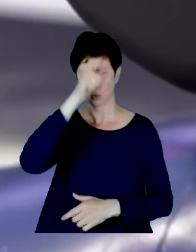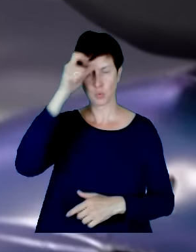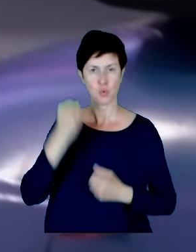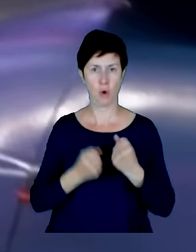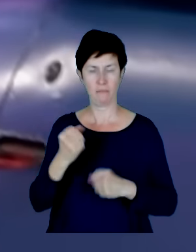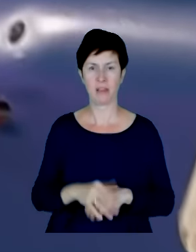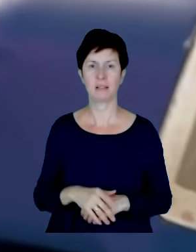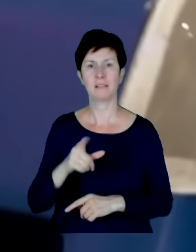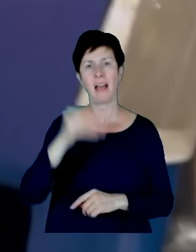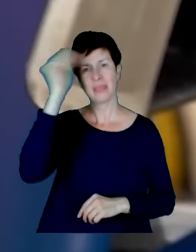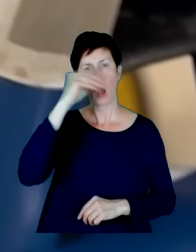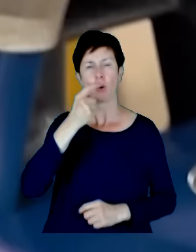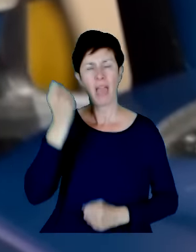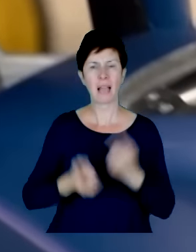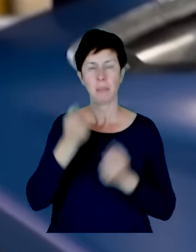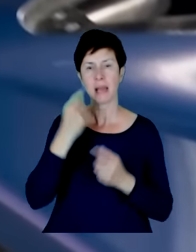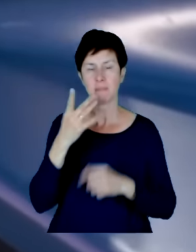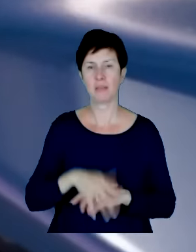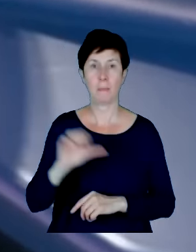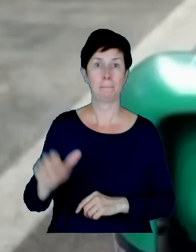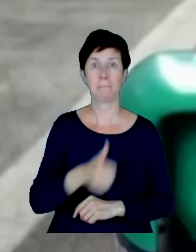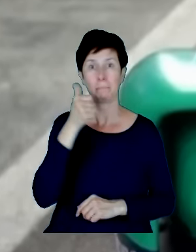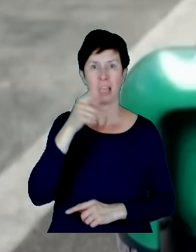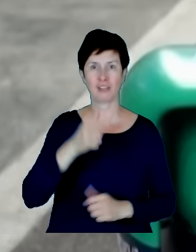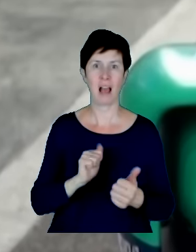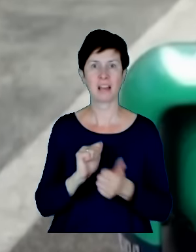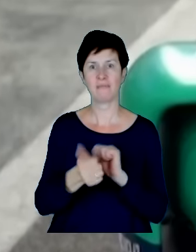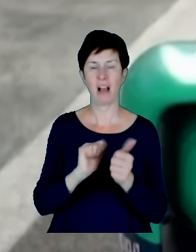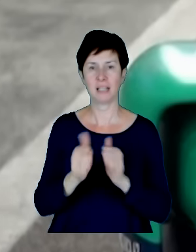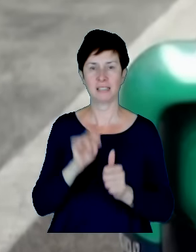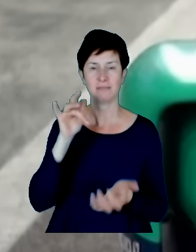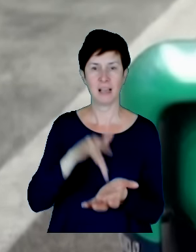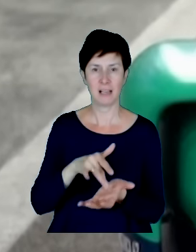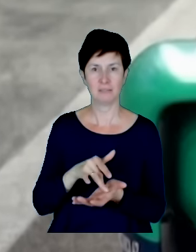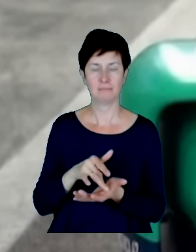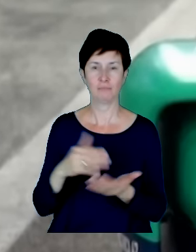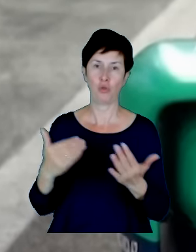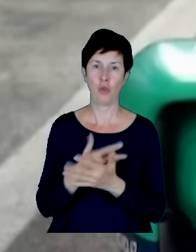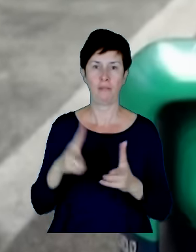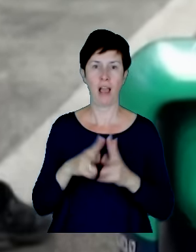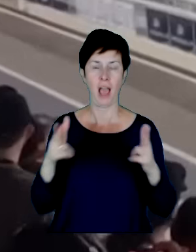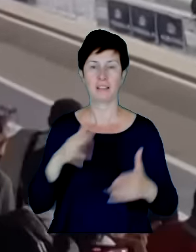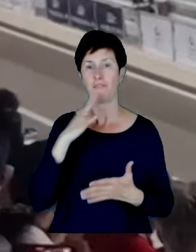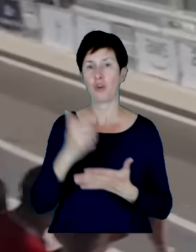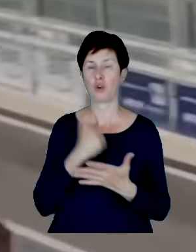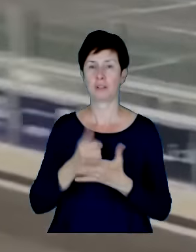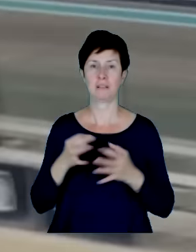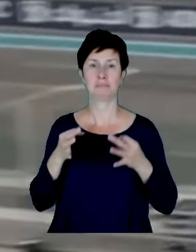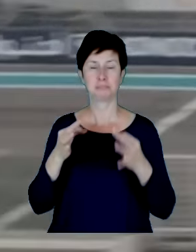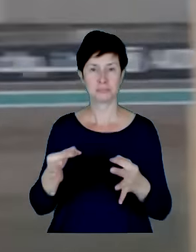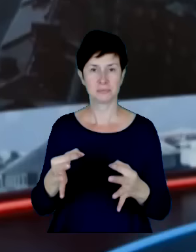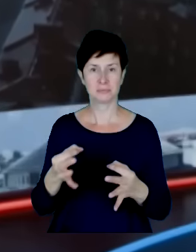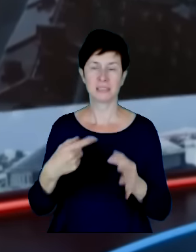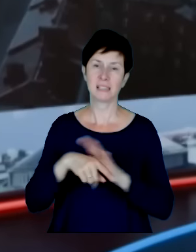się w ramach naukowego eksperymentu była to pierwsza tego typu rywalizacja w Abu Zabi która otworzyła nowy etap wykorzystywania pojazdów autonomicznych dla